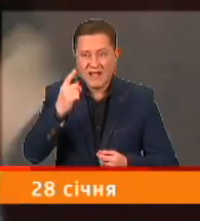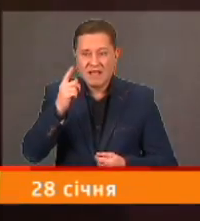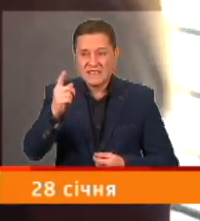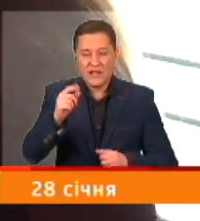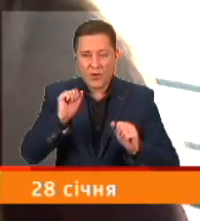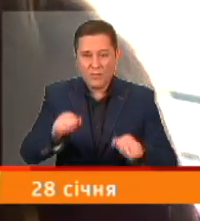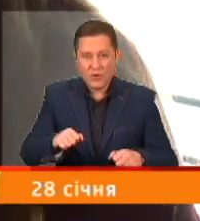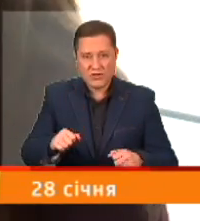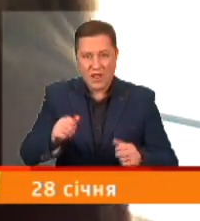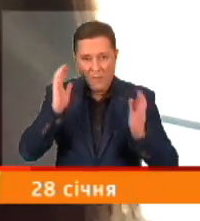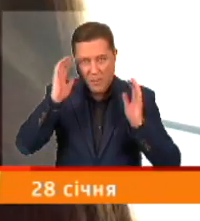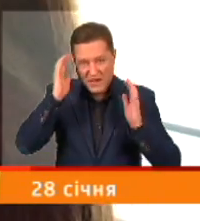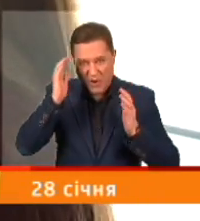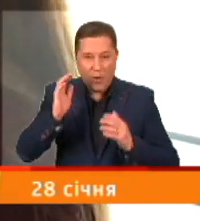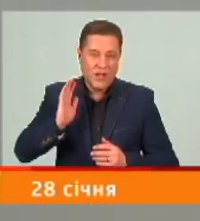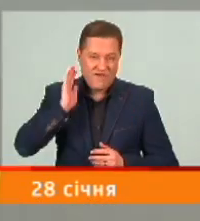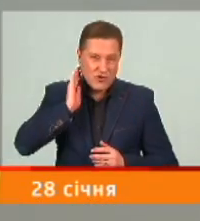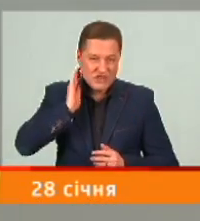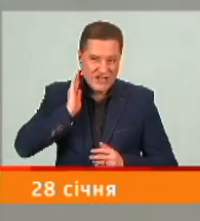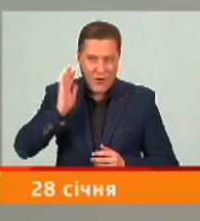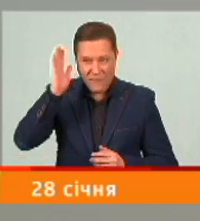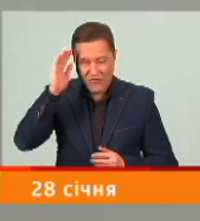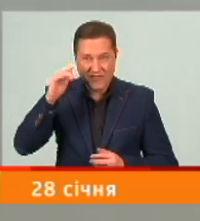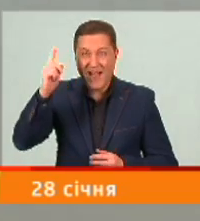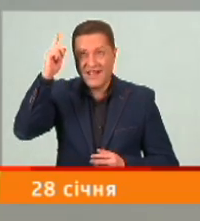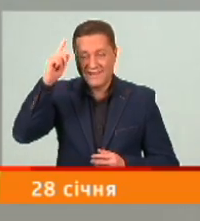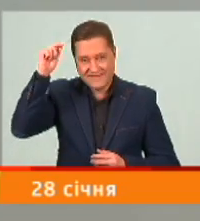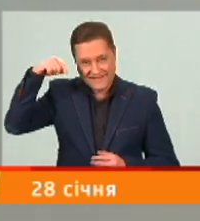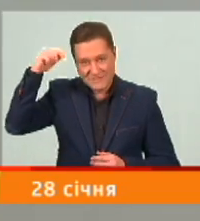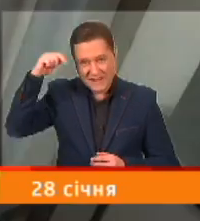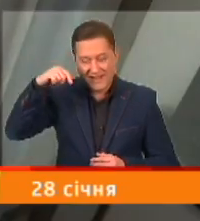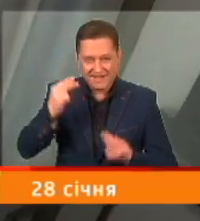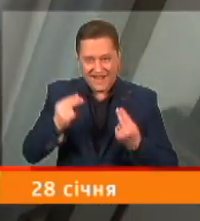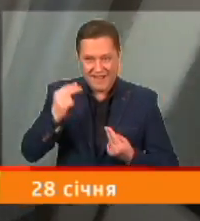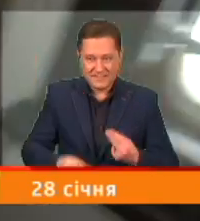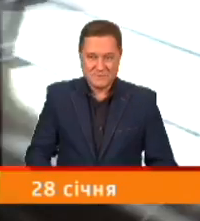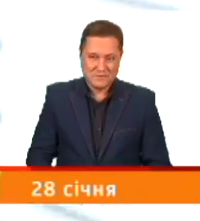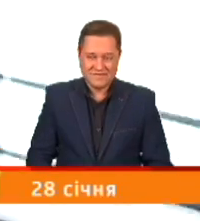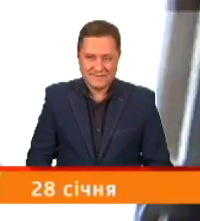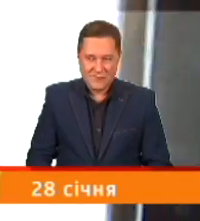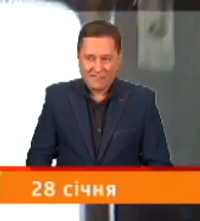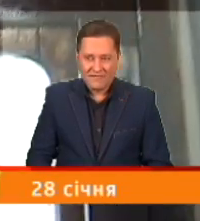можна помити голову і шию, бо вода тече не лише з крана, а й зі стелі.